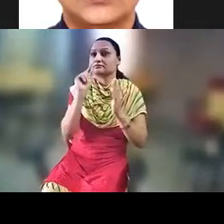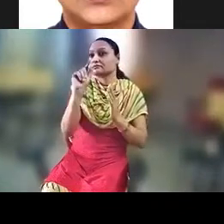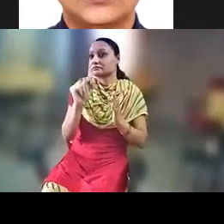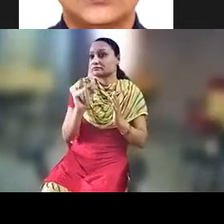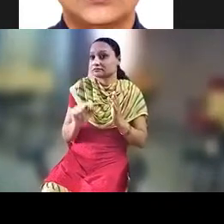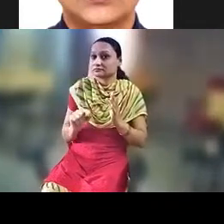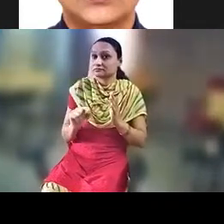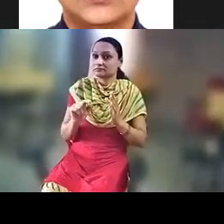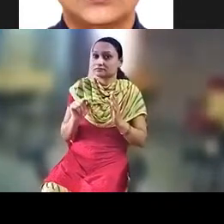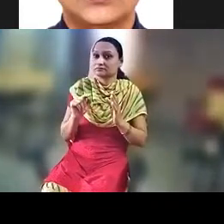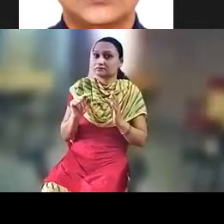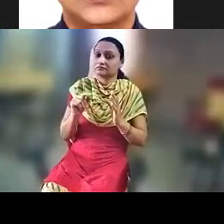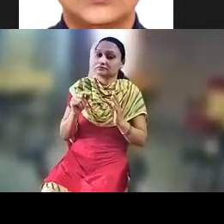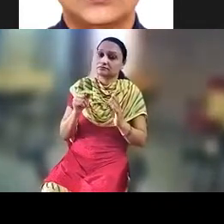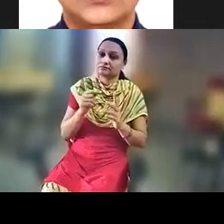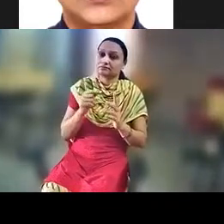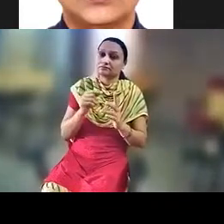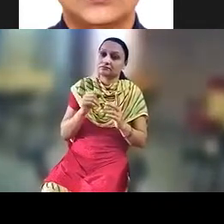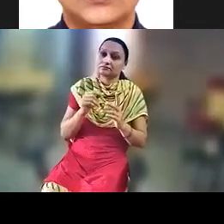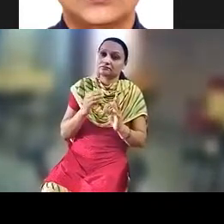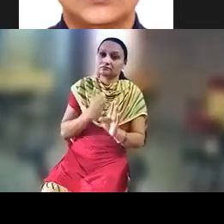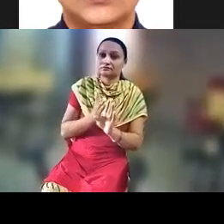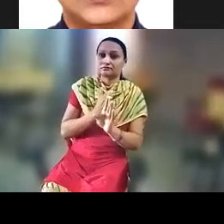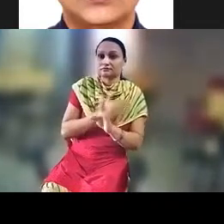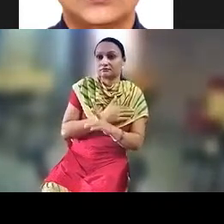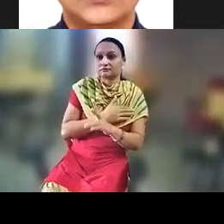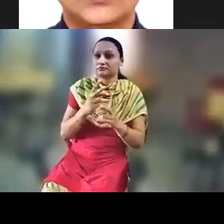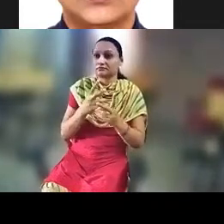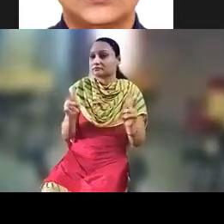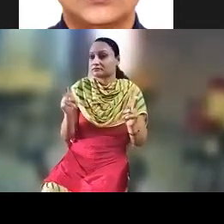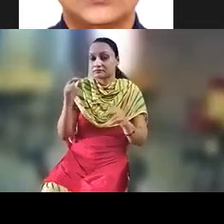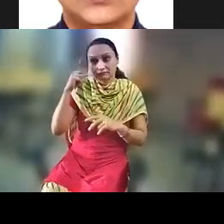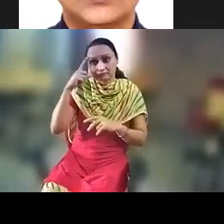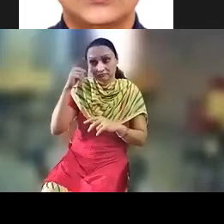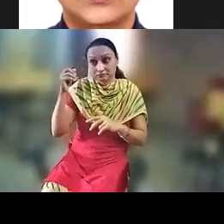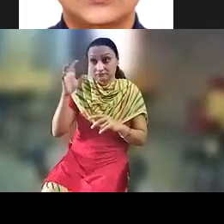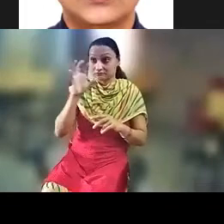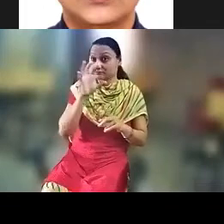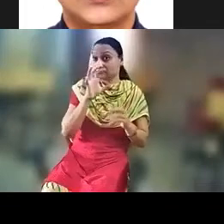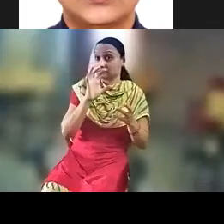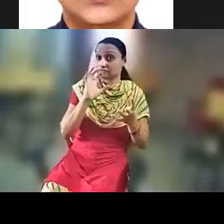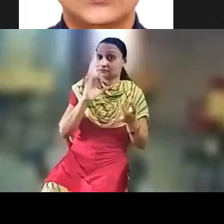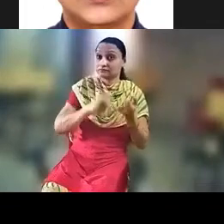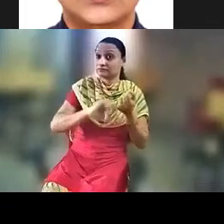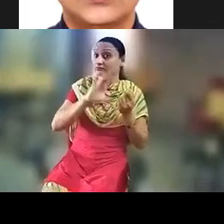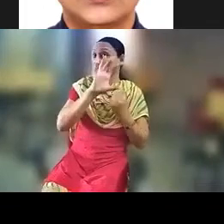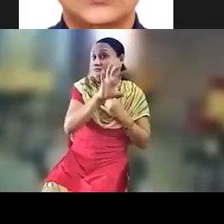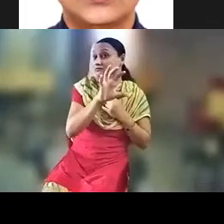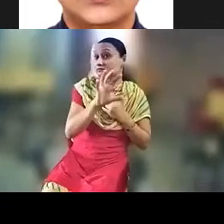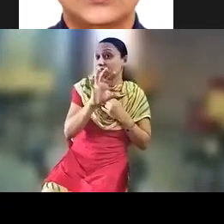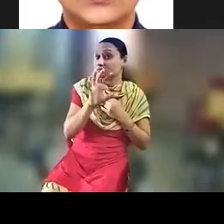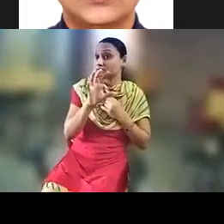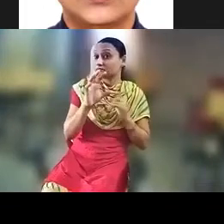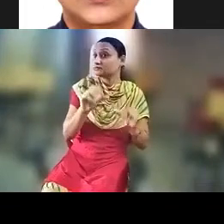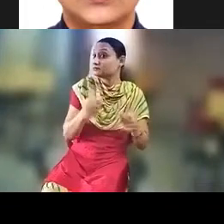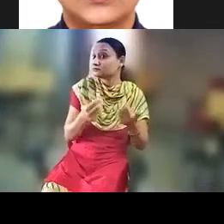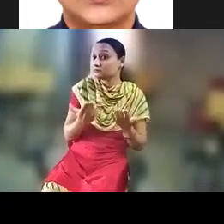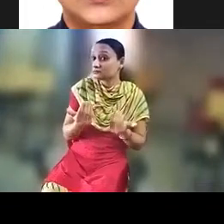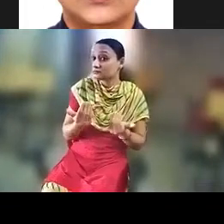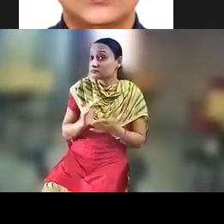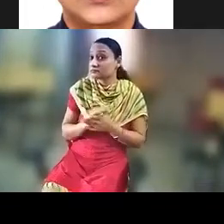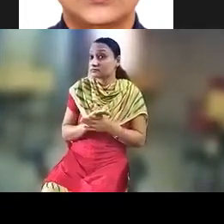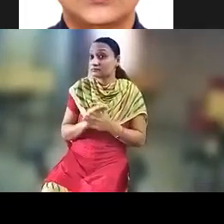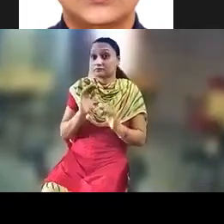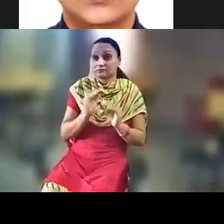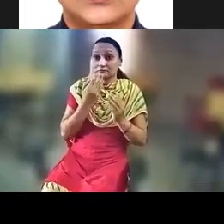अपनी डिफरेंट स्टेट्स को उस पे आंका था कि कितना, कौन सी स्टेट कितना अच्छा कर रही है। पर ये इंडिकेटर्स ओवरऑल बच्चों के डेवलपमेंट